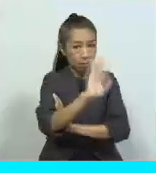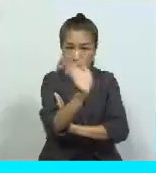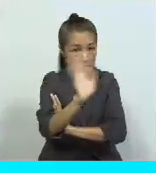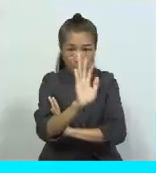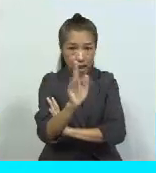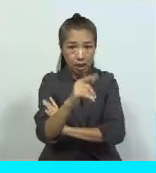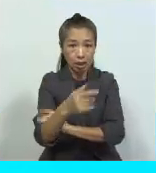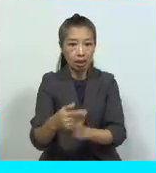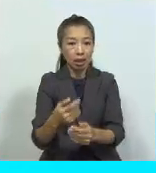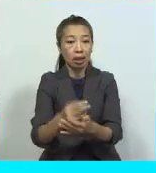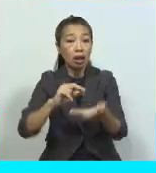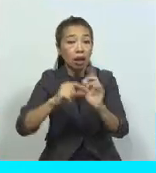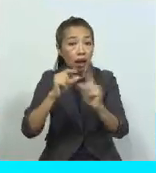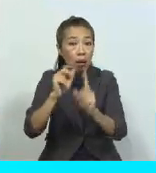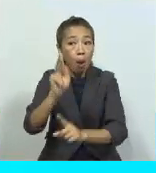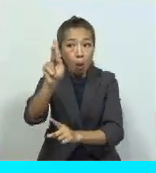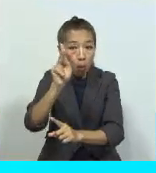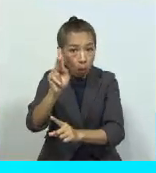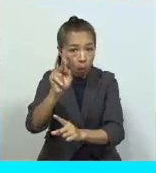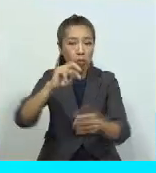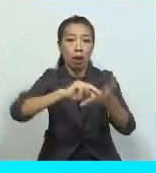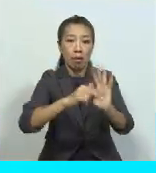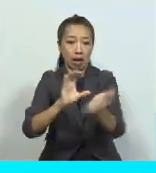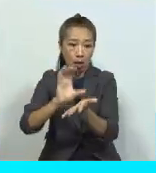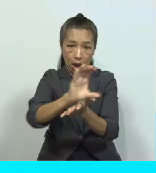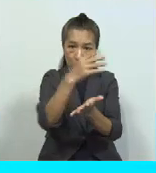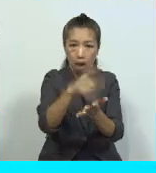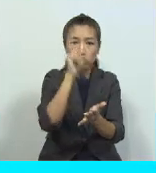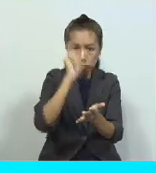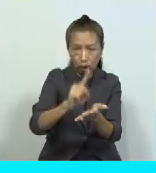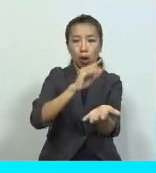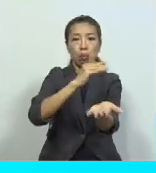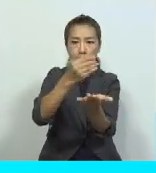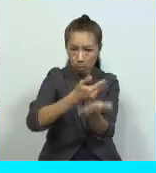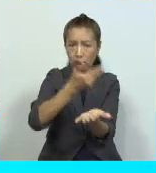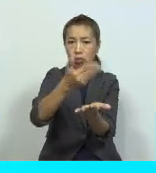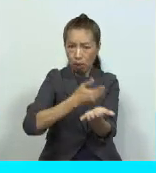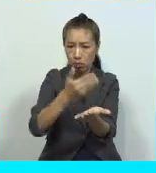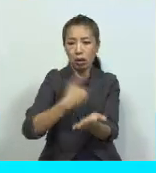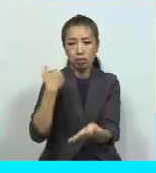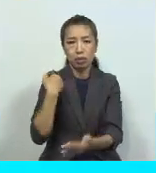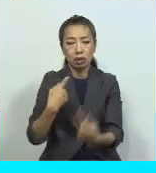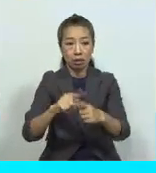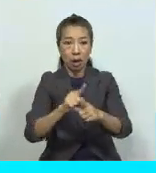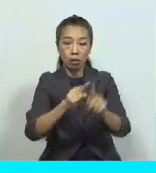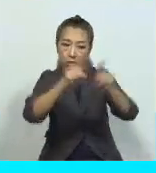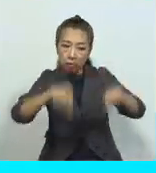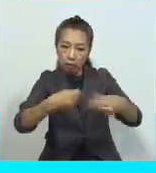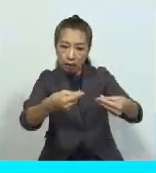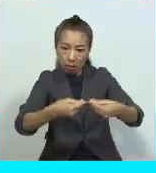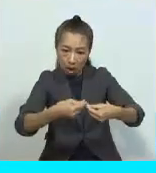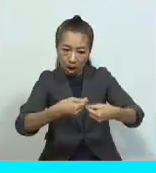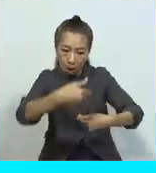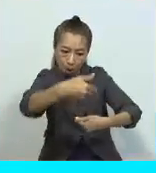ได้ให้ฟรีนะครับคือแบงก์ต้องได้รับชำระคืนด้วยดังนั้นเราก็จะดูว่ามีอาชีพมีเรามีการพัฒนาอาชี